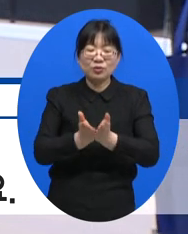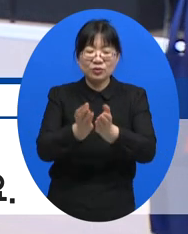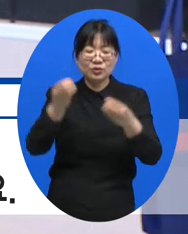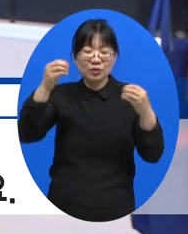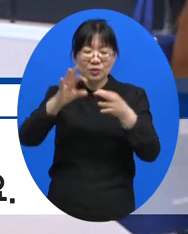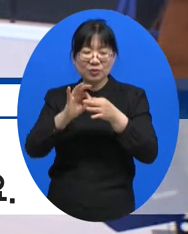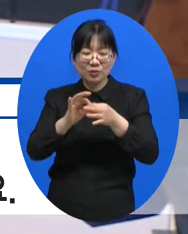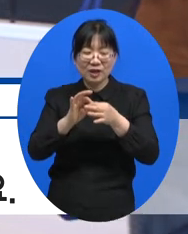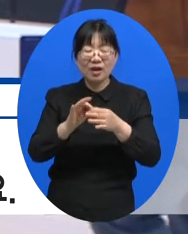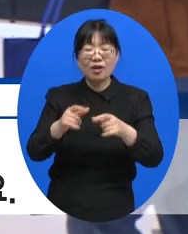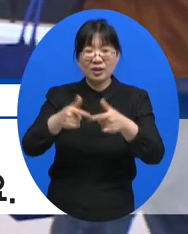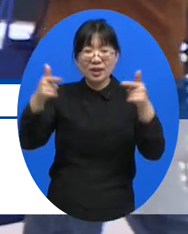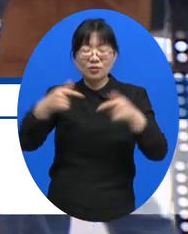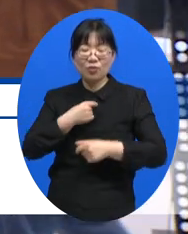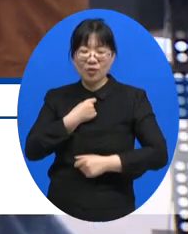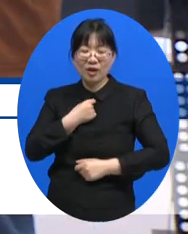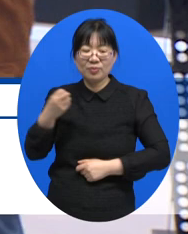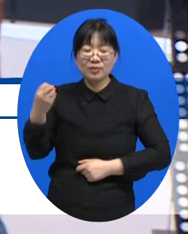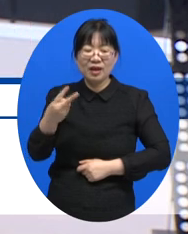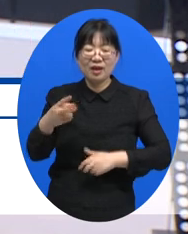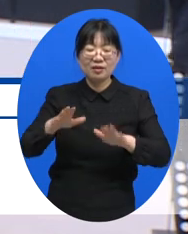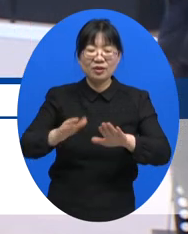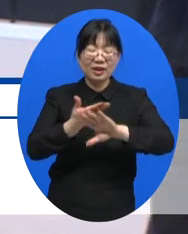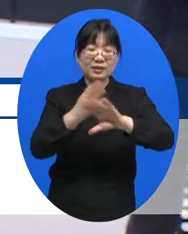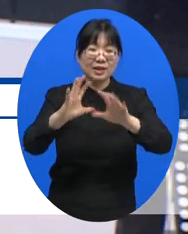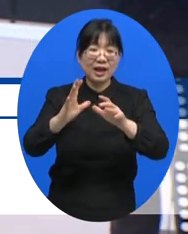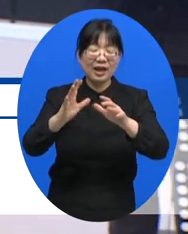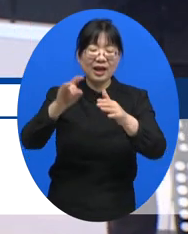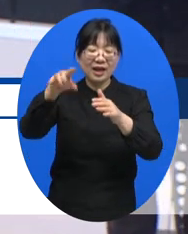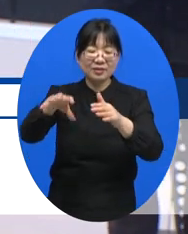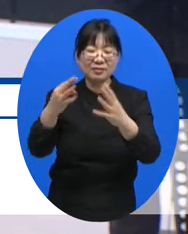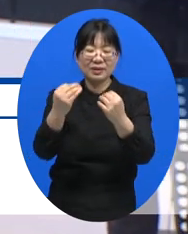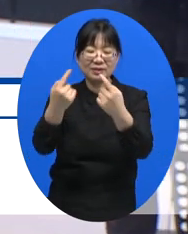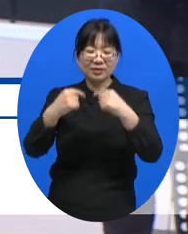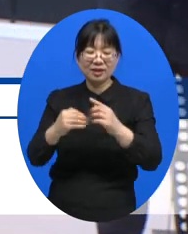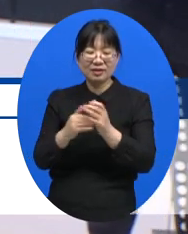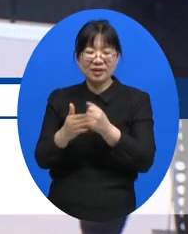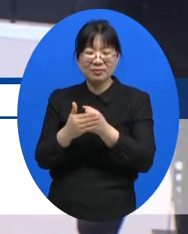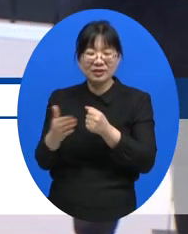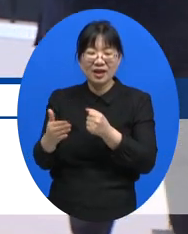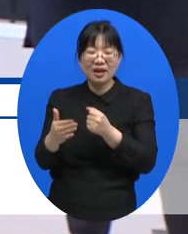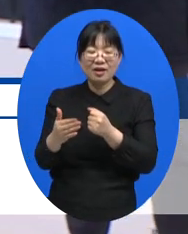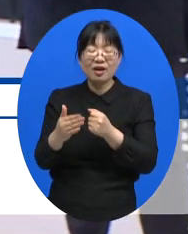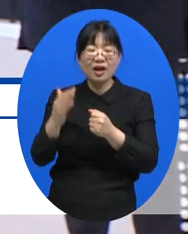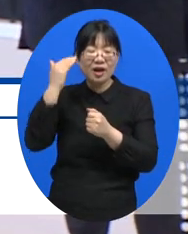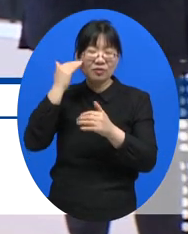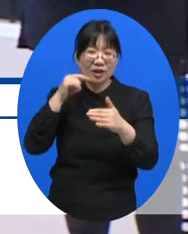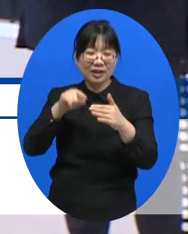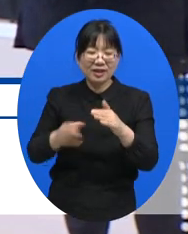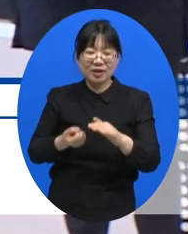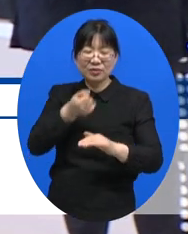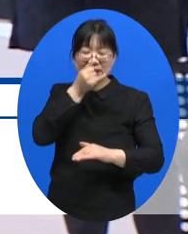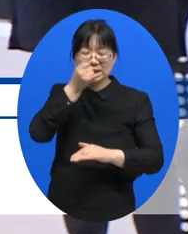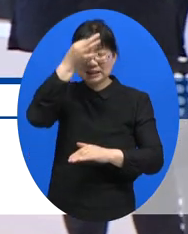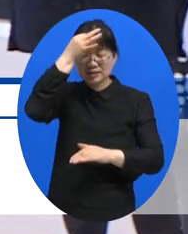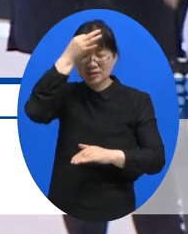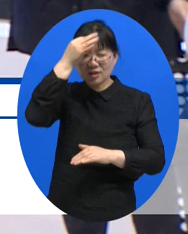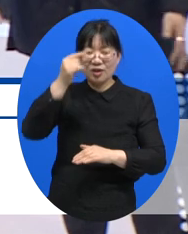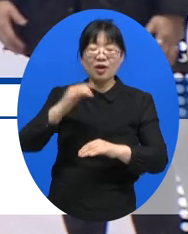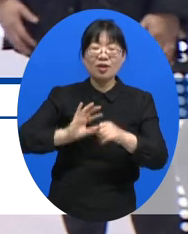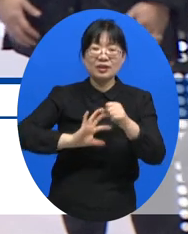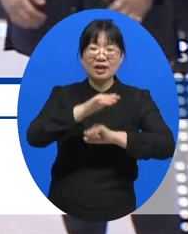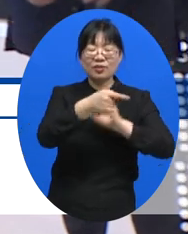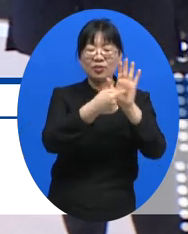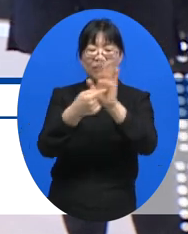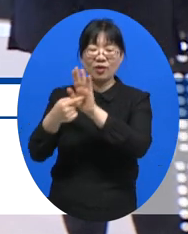활성화될 수 있는 계기가 될 수 있으면 좋을 것 같고요. 그리고 이번에 또 해외에서도 많이 참석하셨으니까 이번 계기에 국내에서 갖고 있는 어떤 기술들이 좀